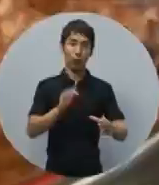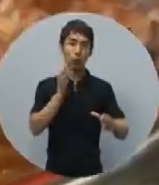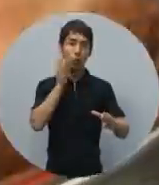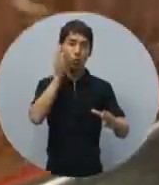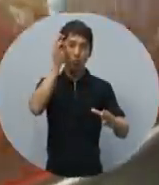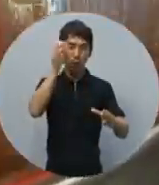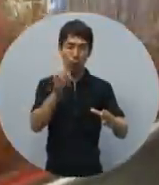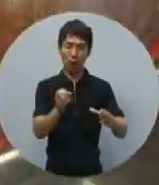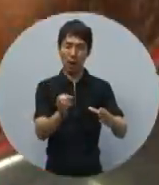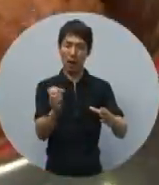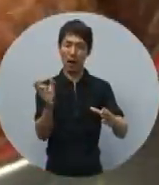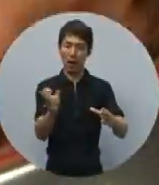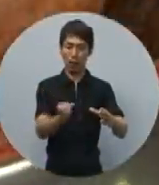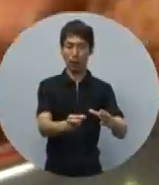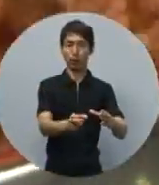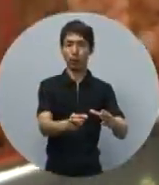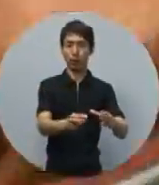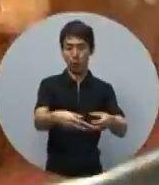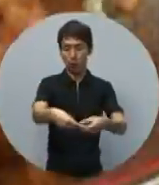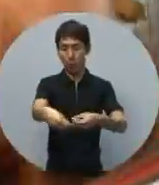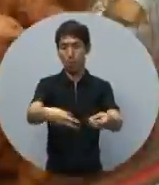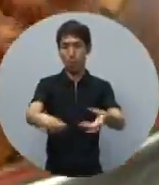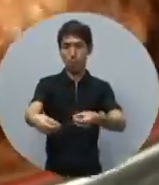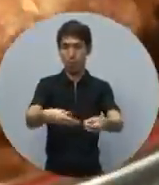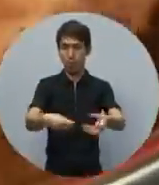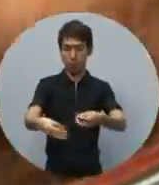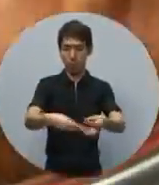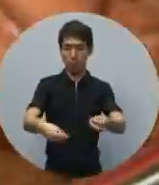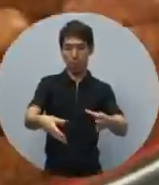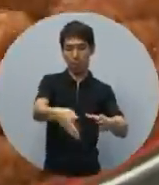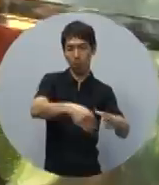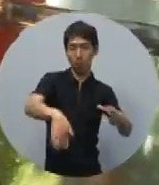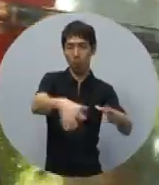梅も固まったりしてるので、ちょっとよく引っ張る。